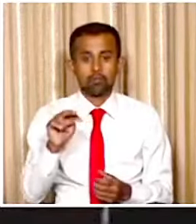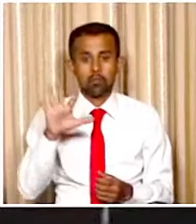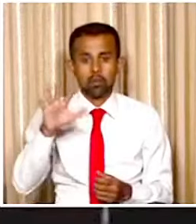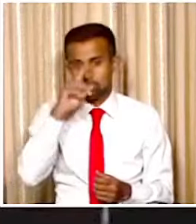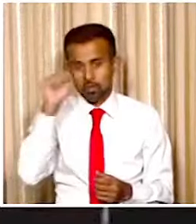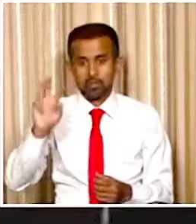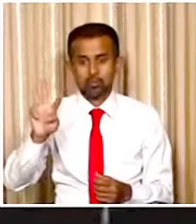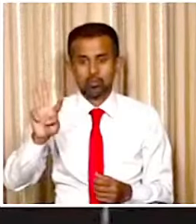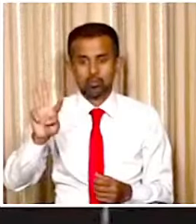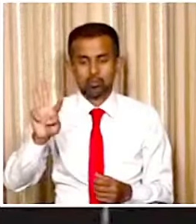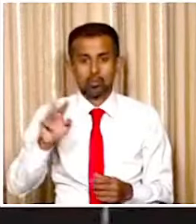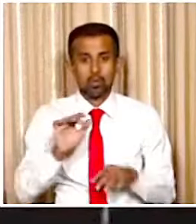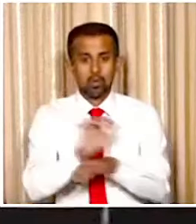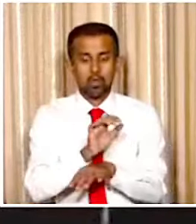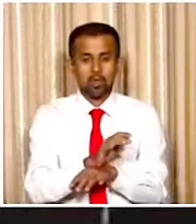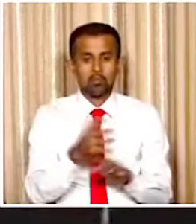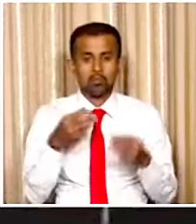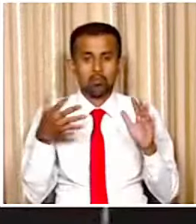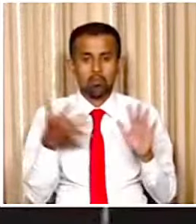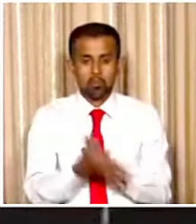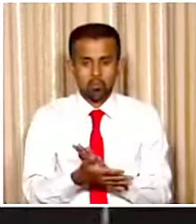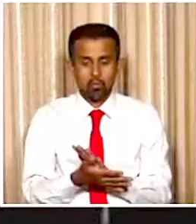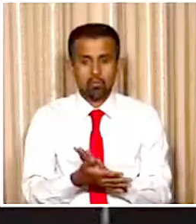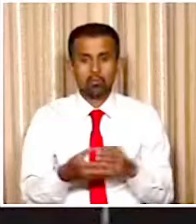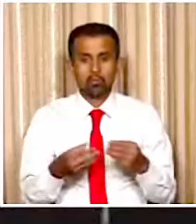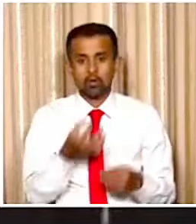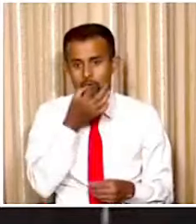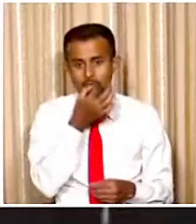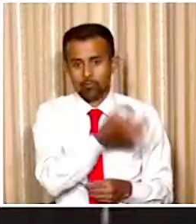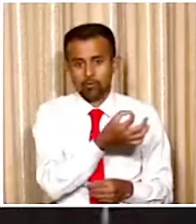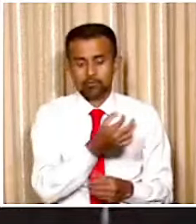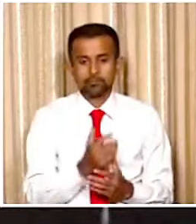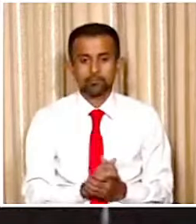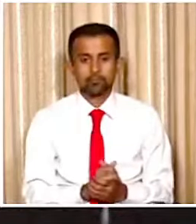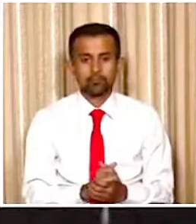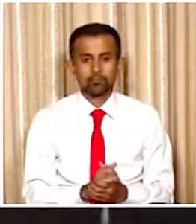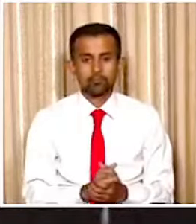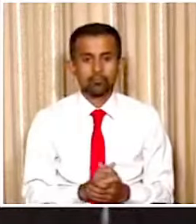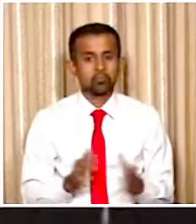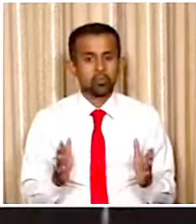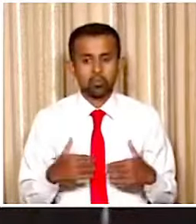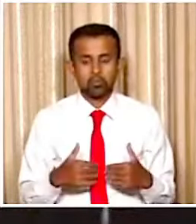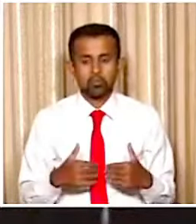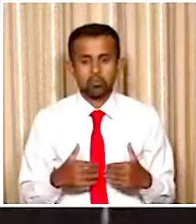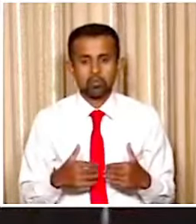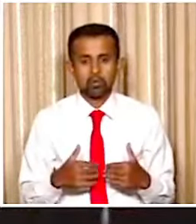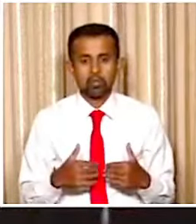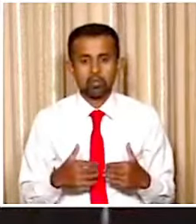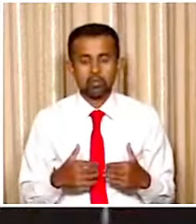2025-03 පරිගණක අපරාධ කියන පැමිණිල්ල ඉදිරිපත් කළා. දැන් තාමත්